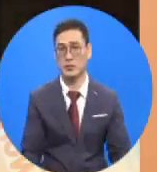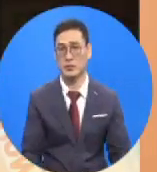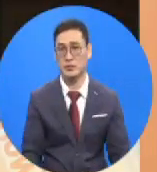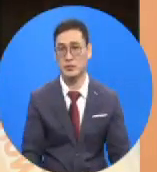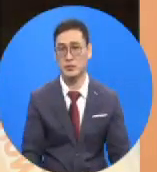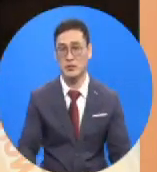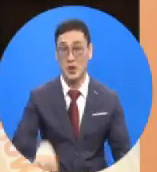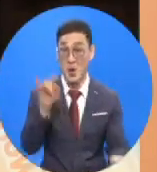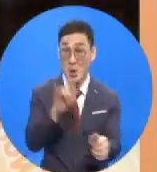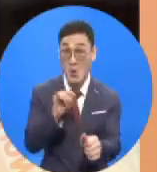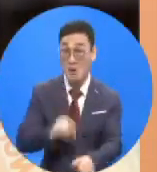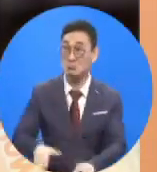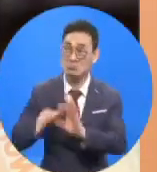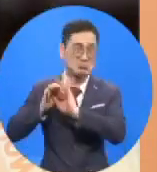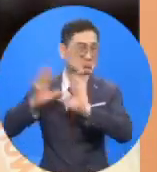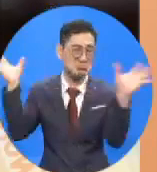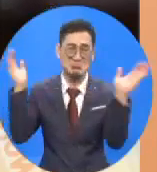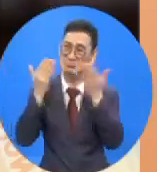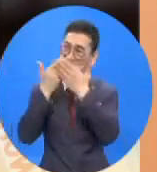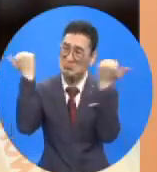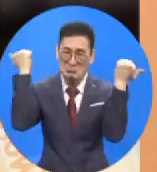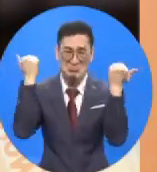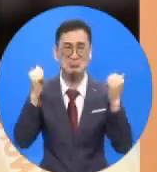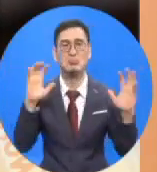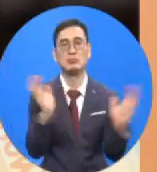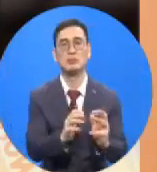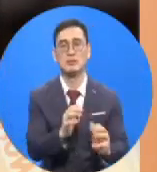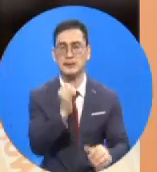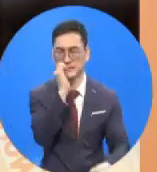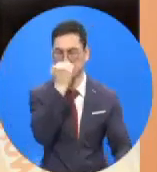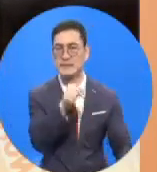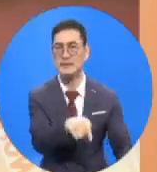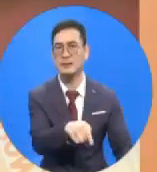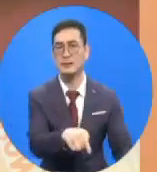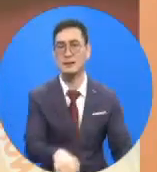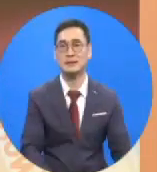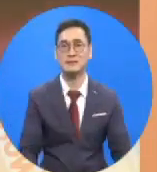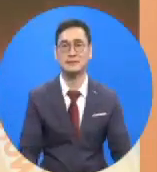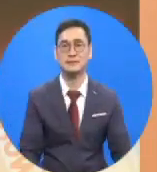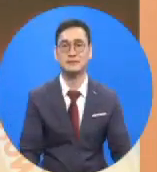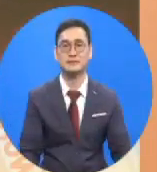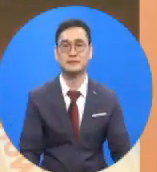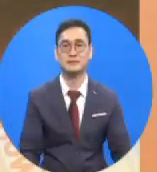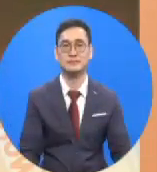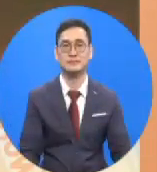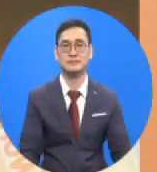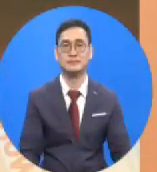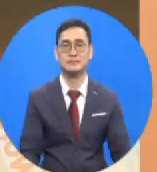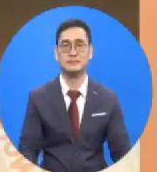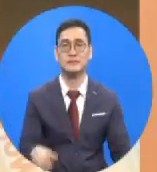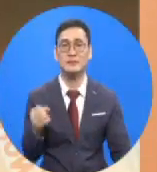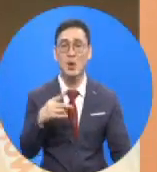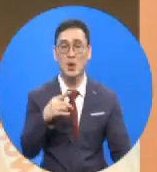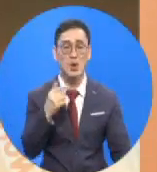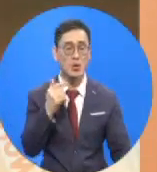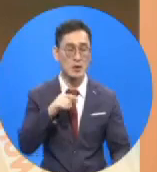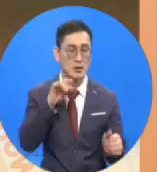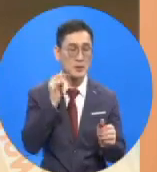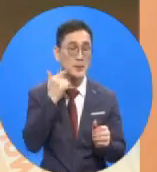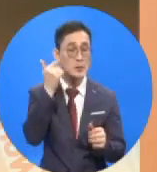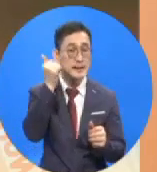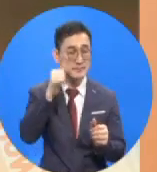두지 않았다 그래서 여기에 더해서 지금 제주도에서는 또 확진 자인 목사 부부가 온천을 이용했는데